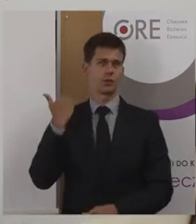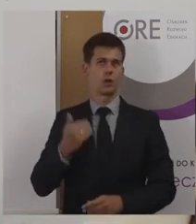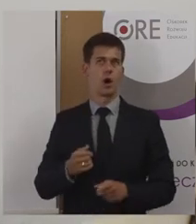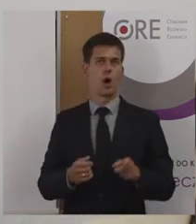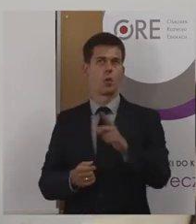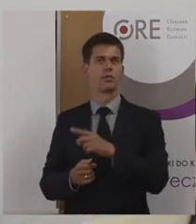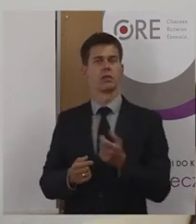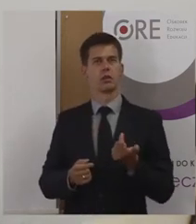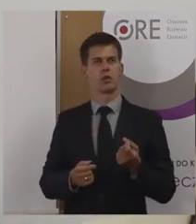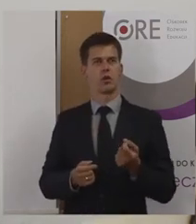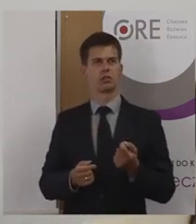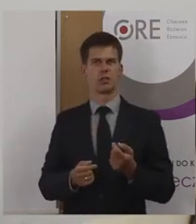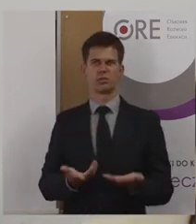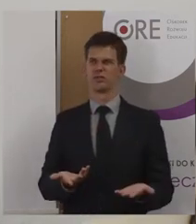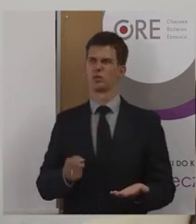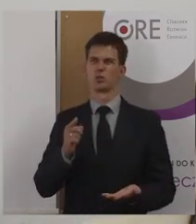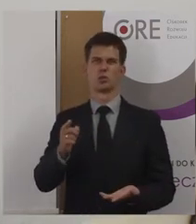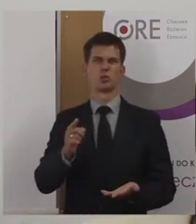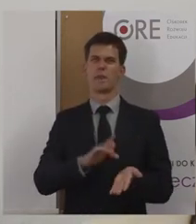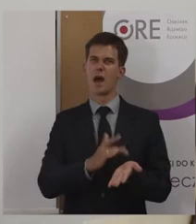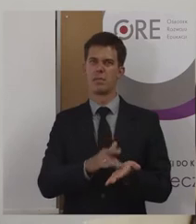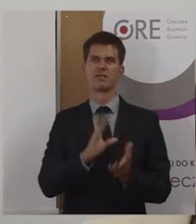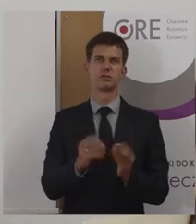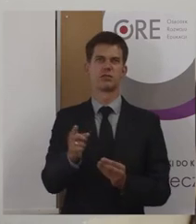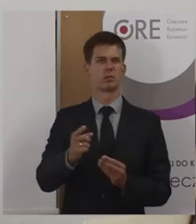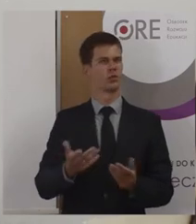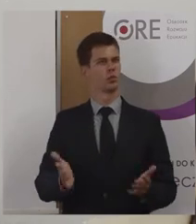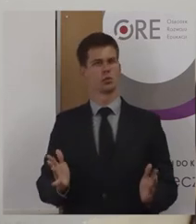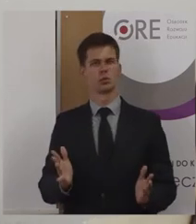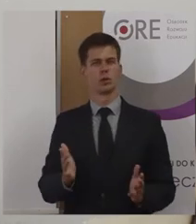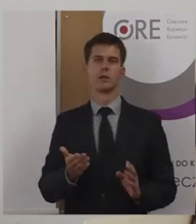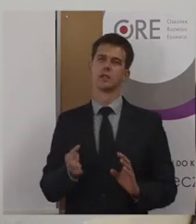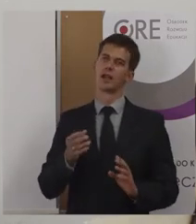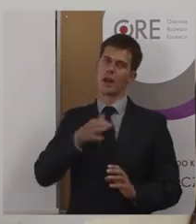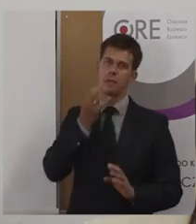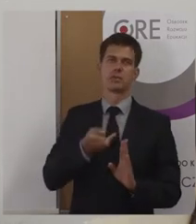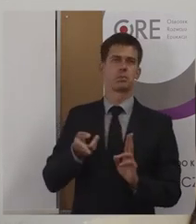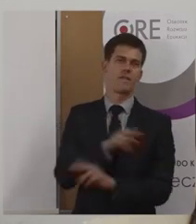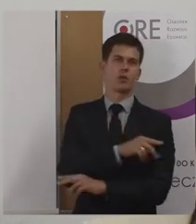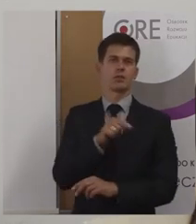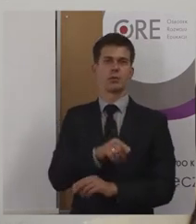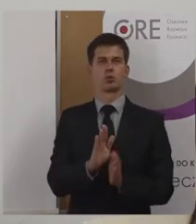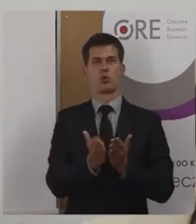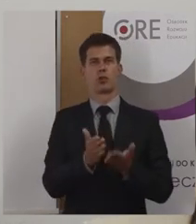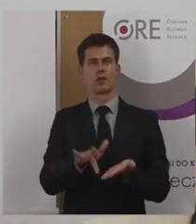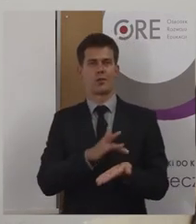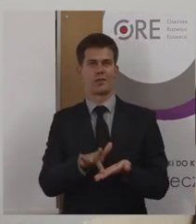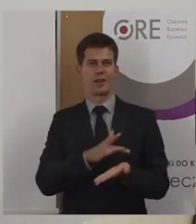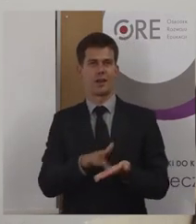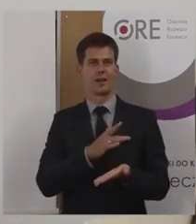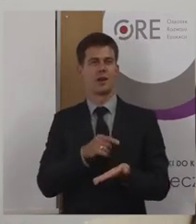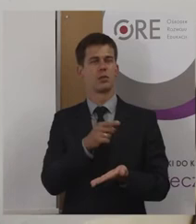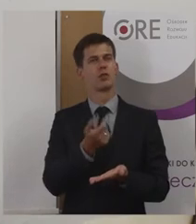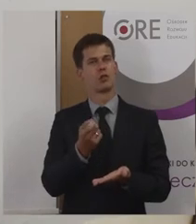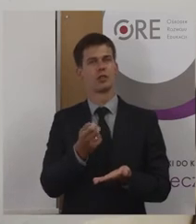troszkę się potknięto i wraca się właśnie do prostych rysunków, do rysunków, które zresztą u nas są teraz zamawiane, bo okazało się, że po prostu przeskoczono